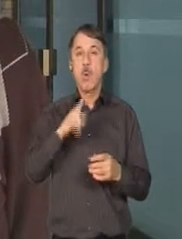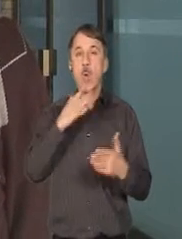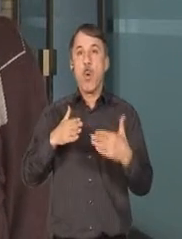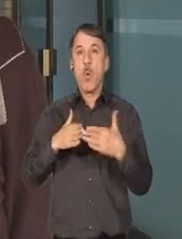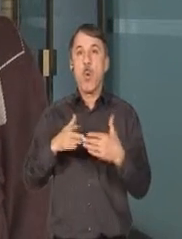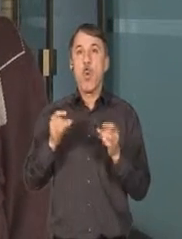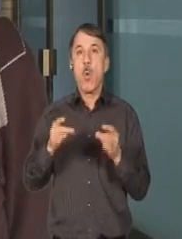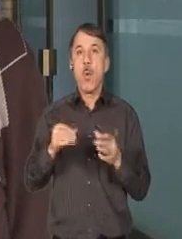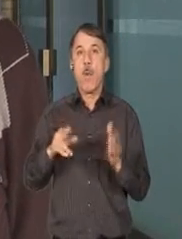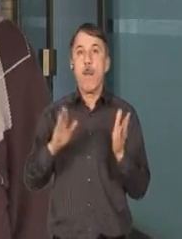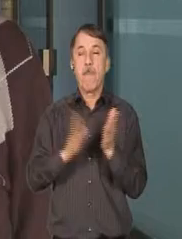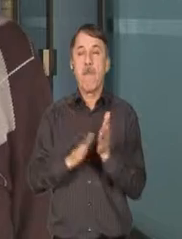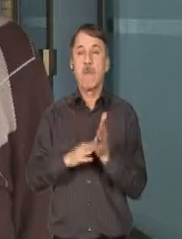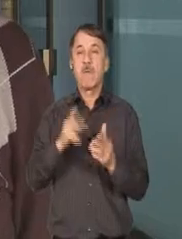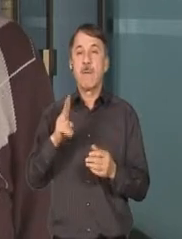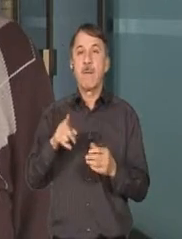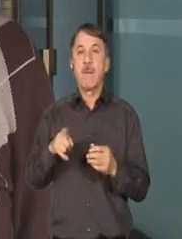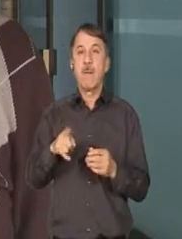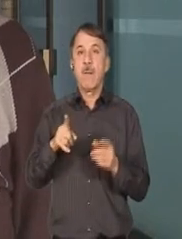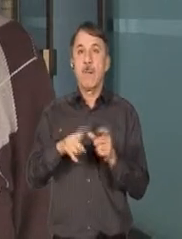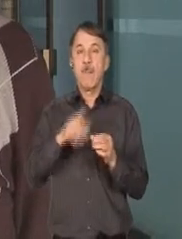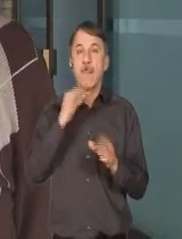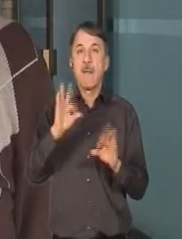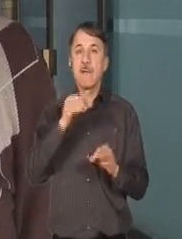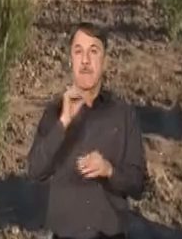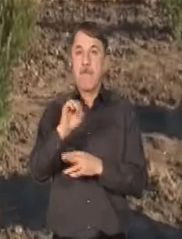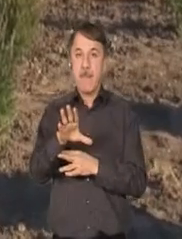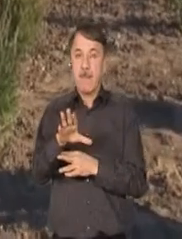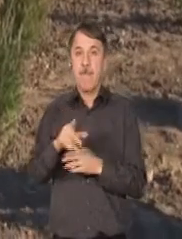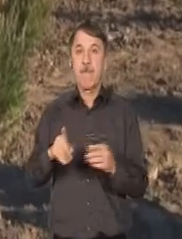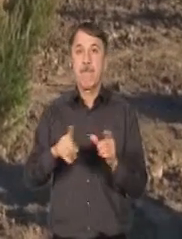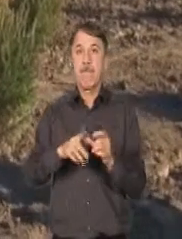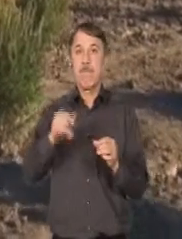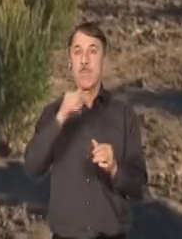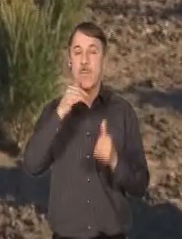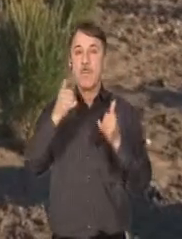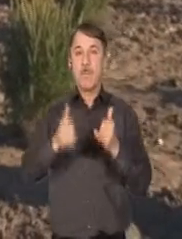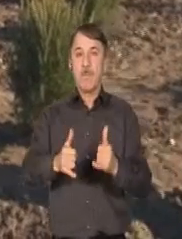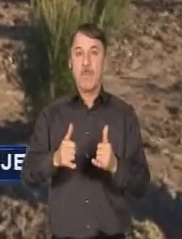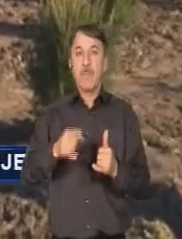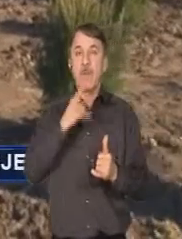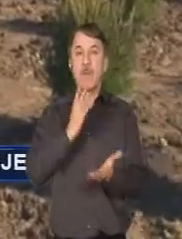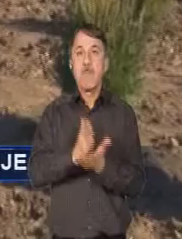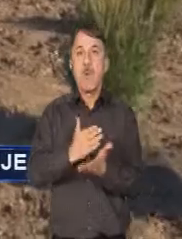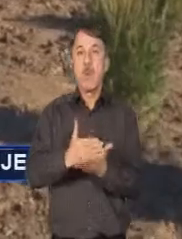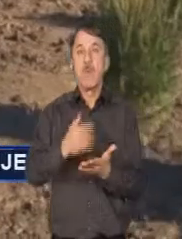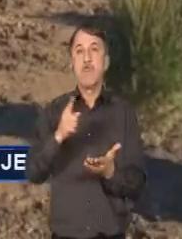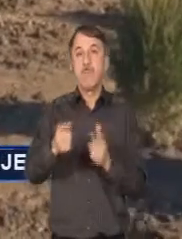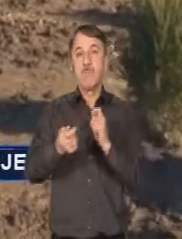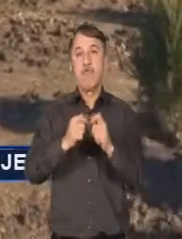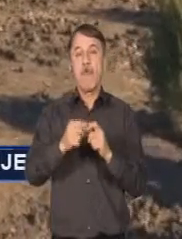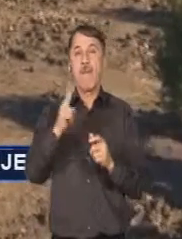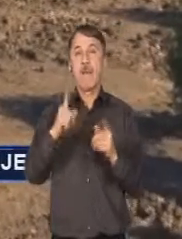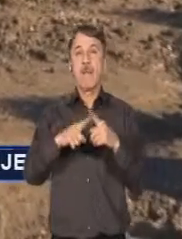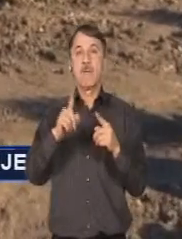je na uglu ulica Balzakova i bulevara Despota Stefana. Gradsko zelenilo započelo je i podizanje zelenih